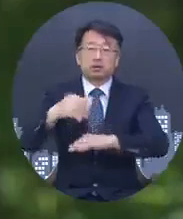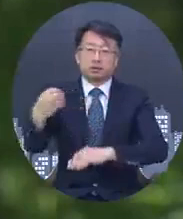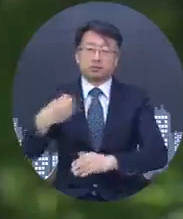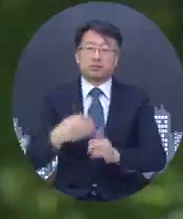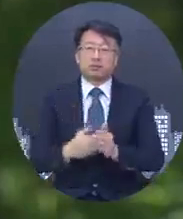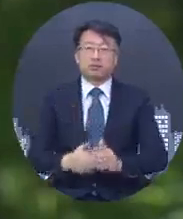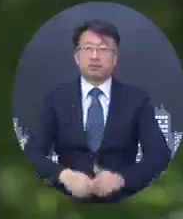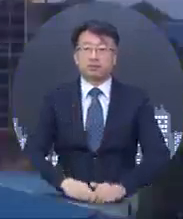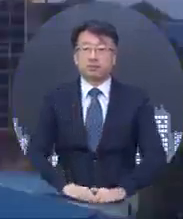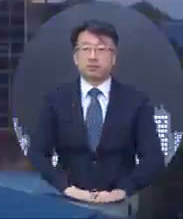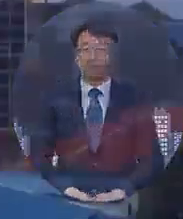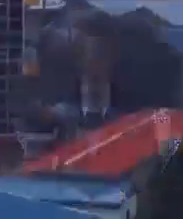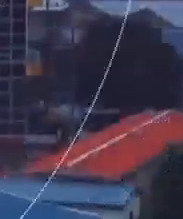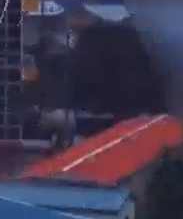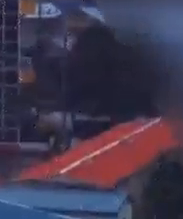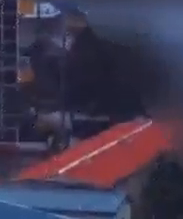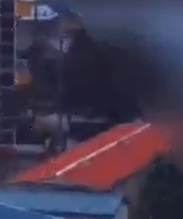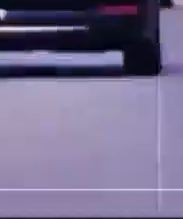이준석입니다.